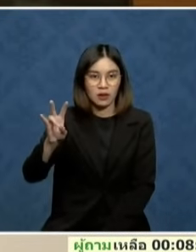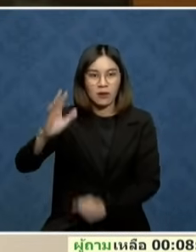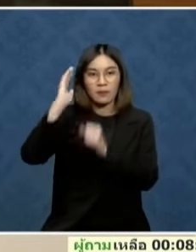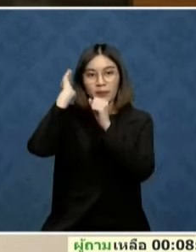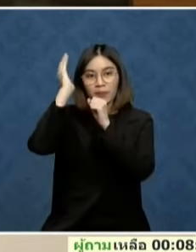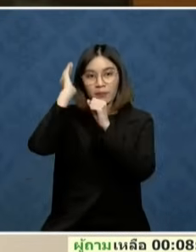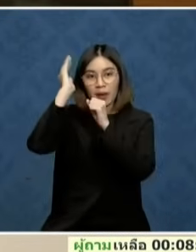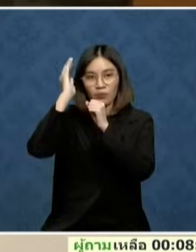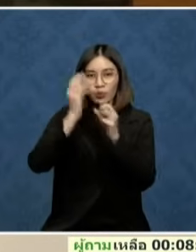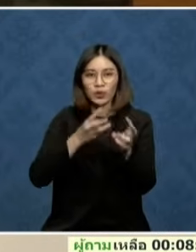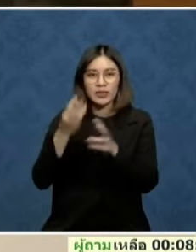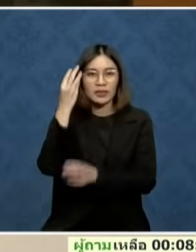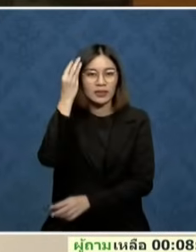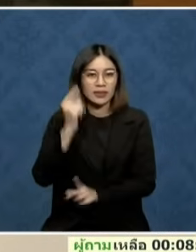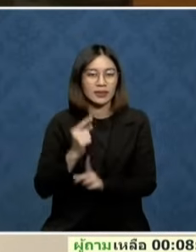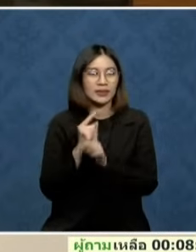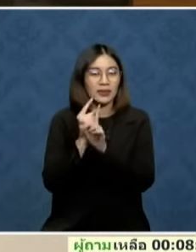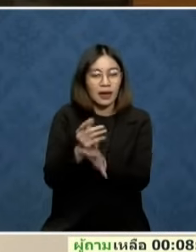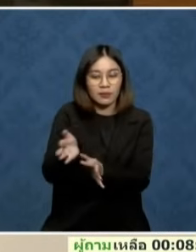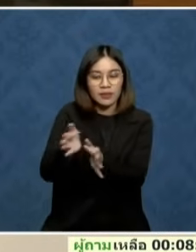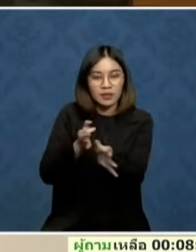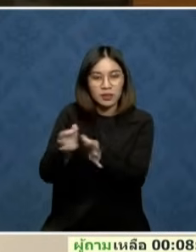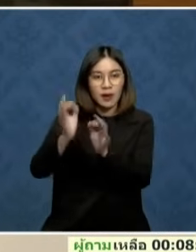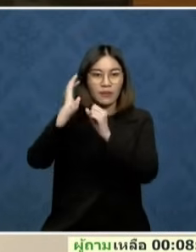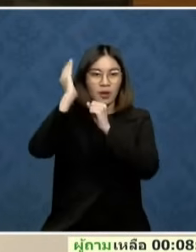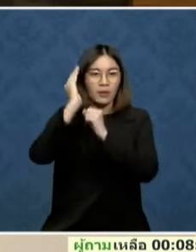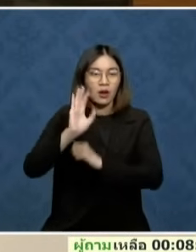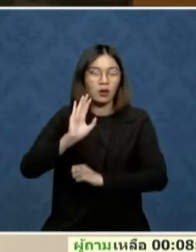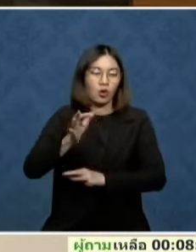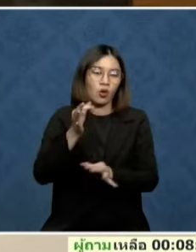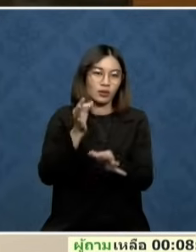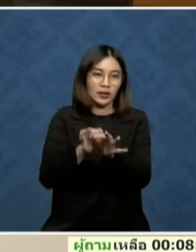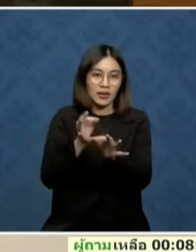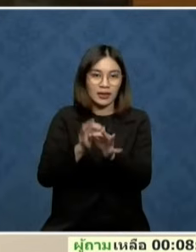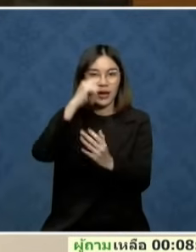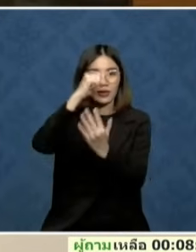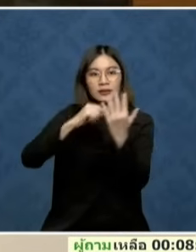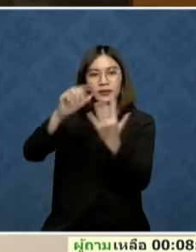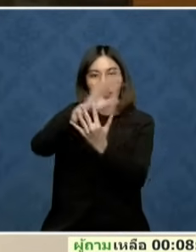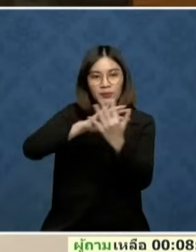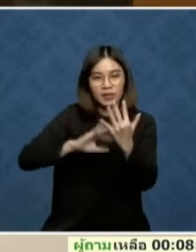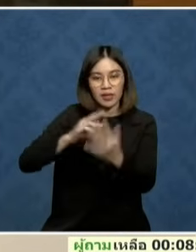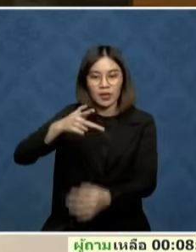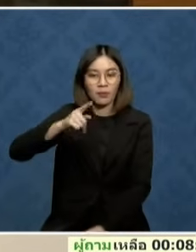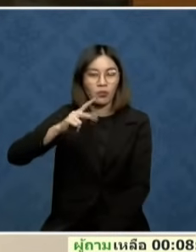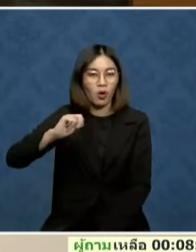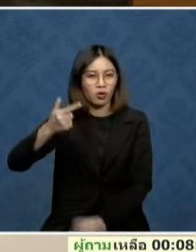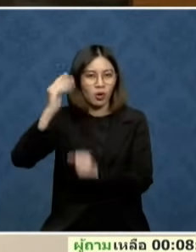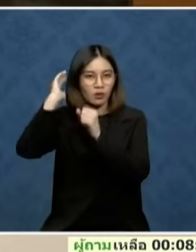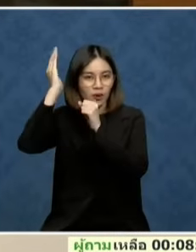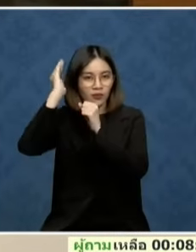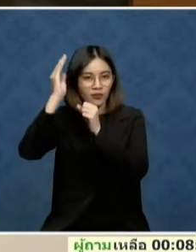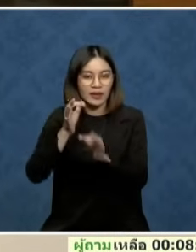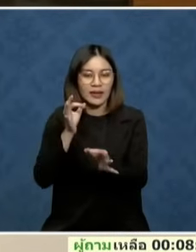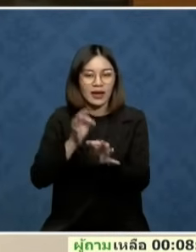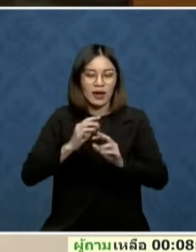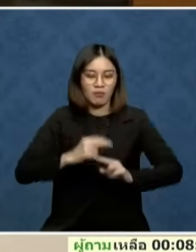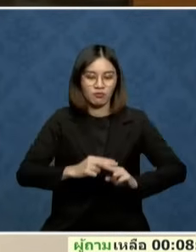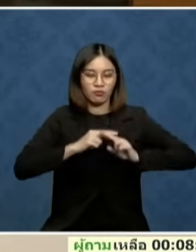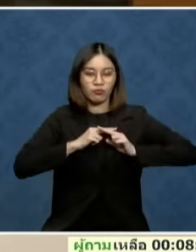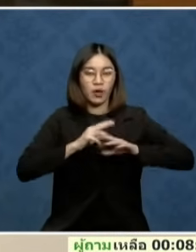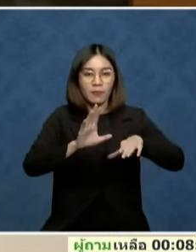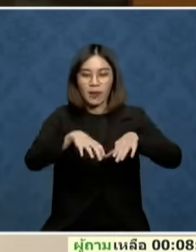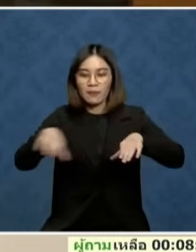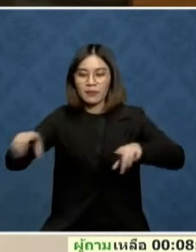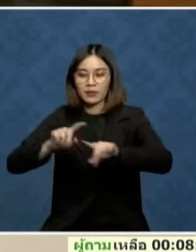ทีตามคำชี้แจงและแถลงการของธนาคารแห่งประเทศไทยและปปง.และธนาคารพาณิชย์อีกหลาย